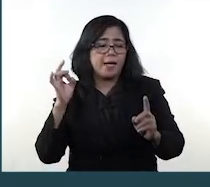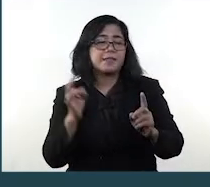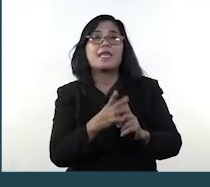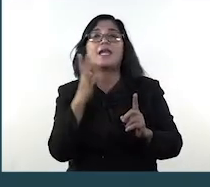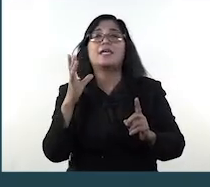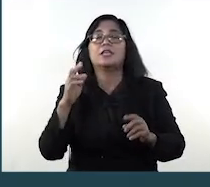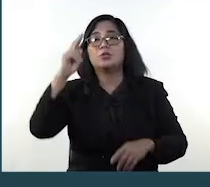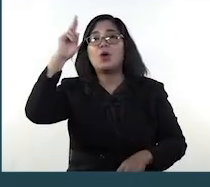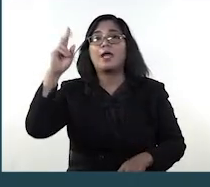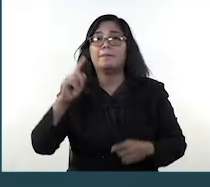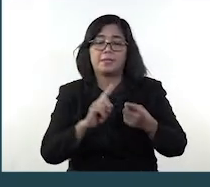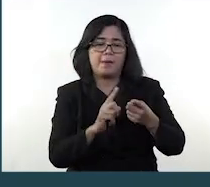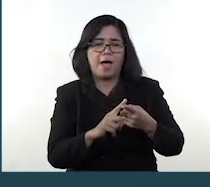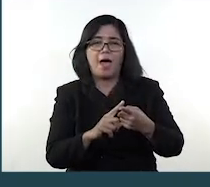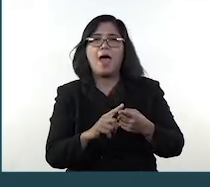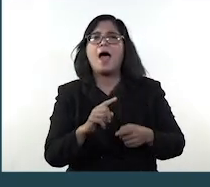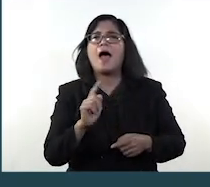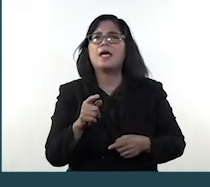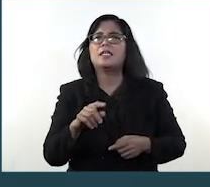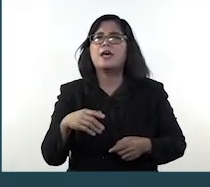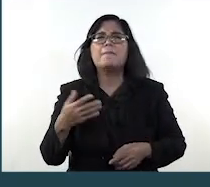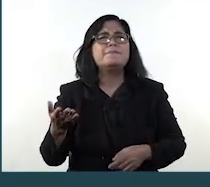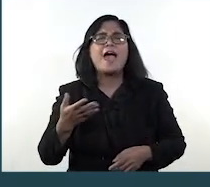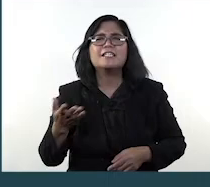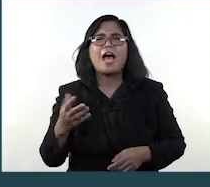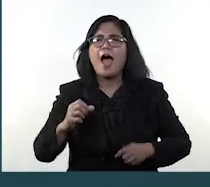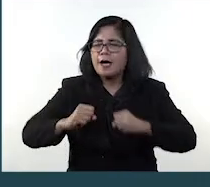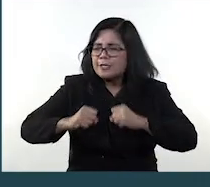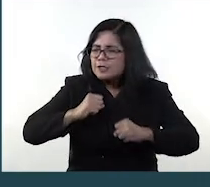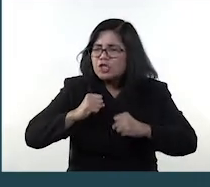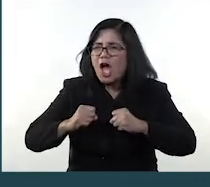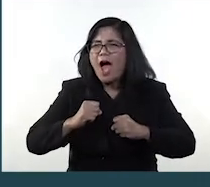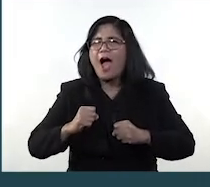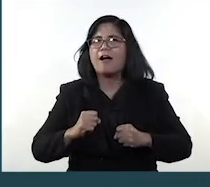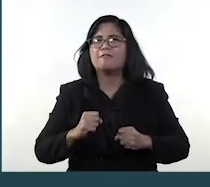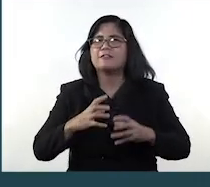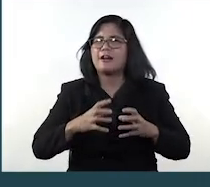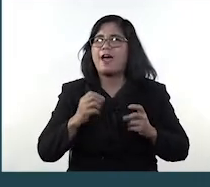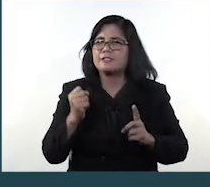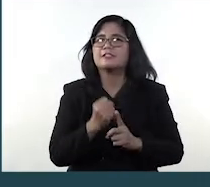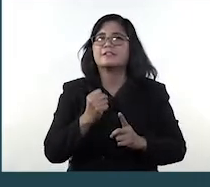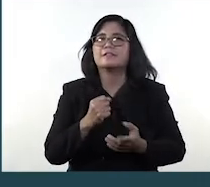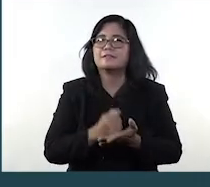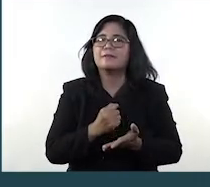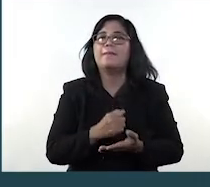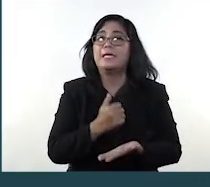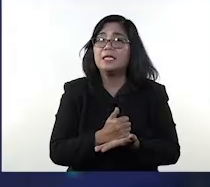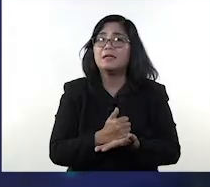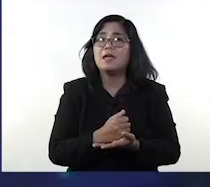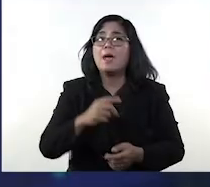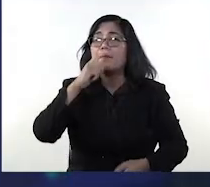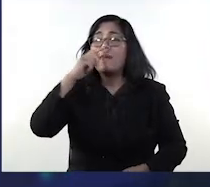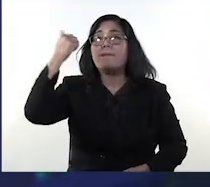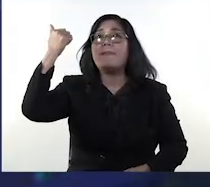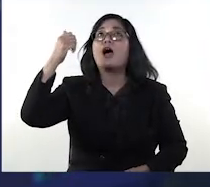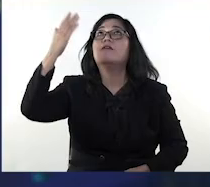Hai agar kita terbiasa bekerja keras Alkitab bilang apa Bapak ku ia masih bekerja sampai sekarang